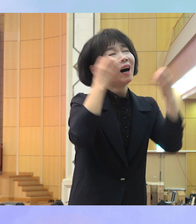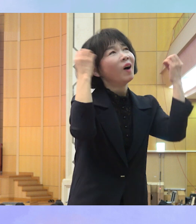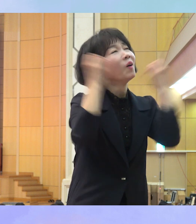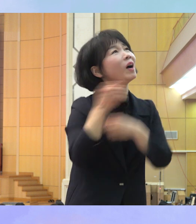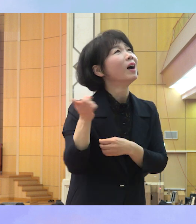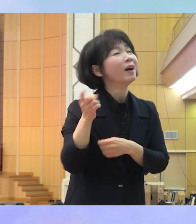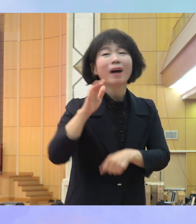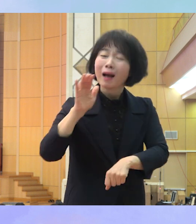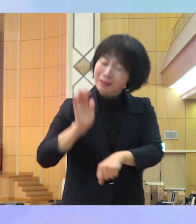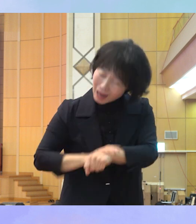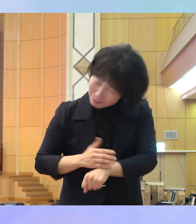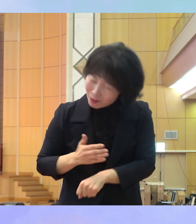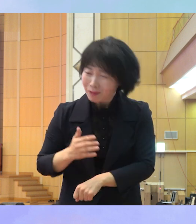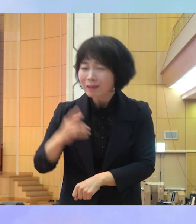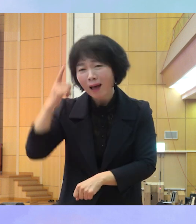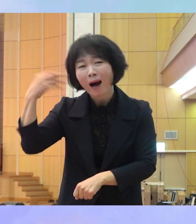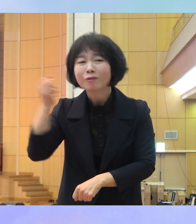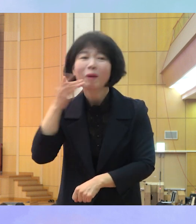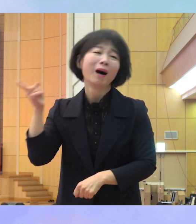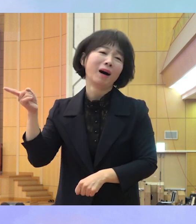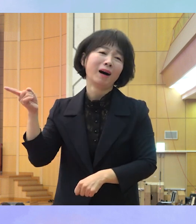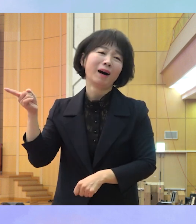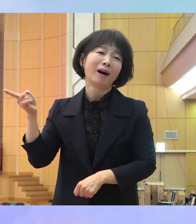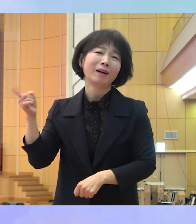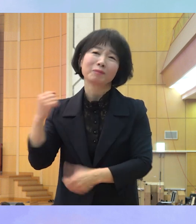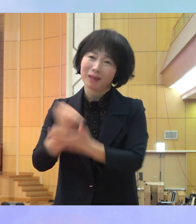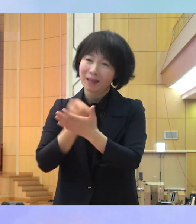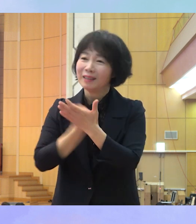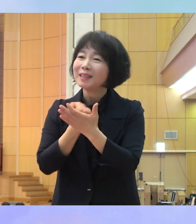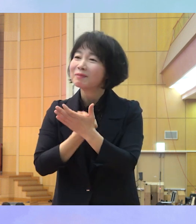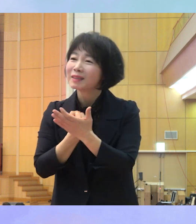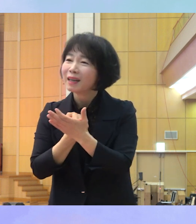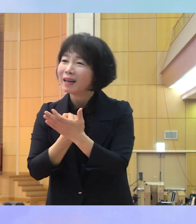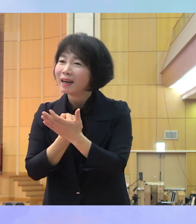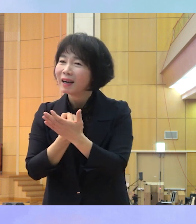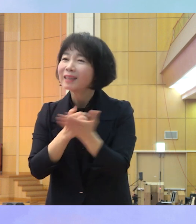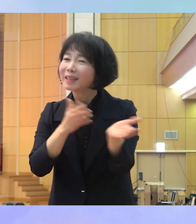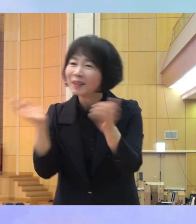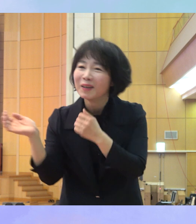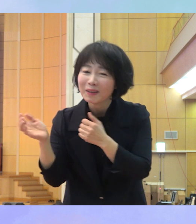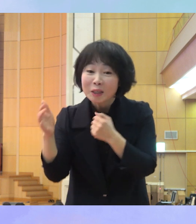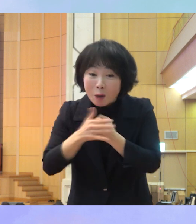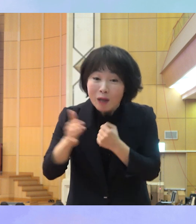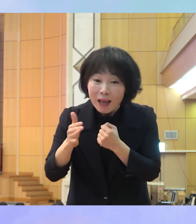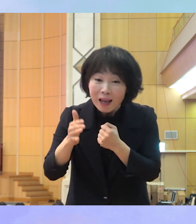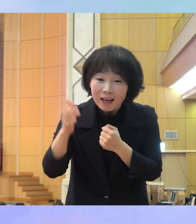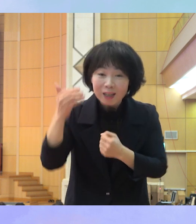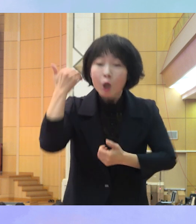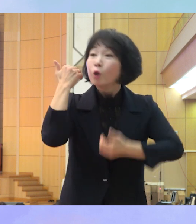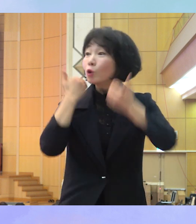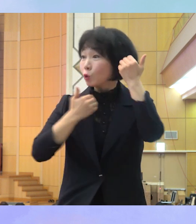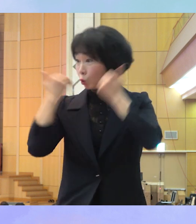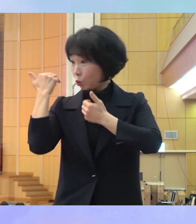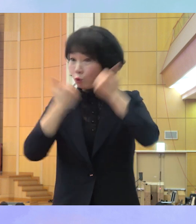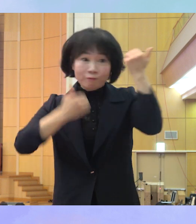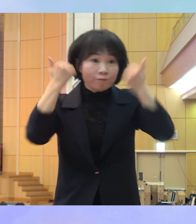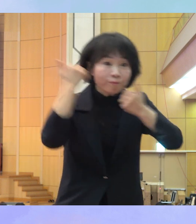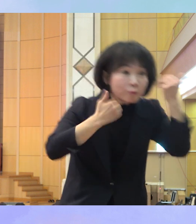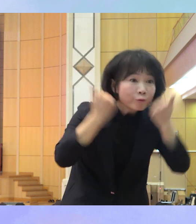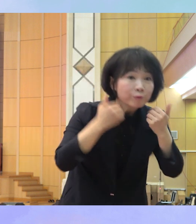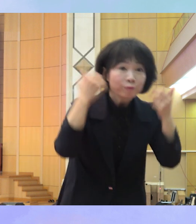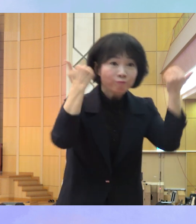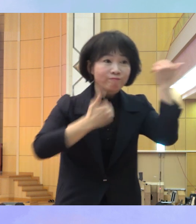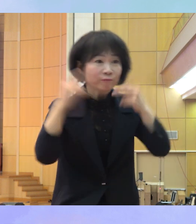오히려 잘못될 수가 있어. 그래서 27절 볼까요? 그러므로 누구든지 주의